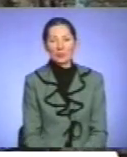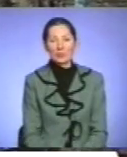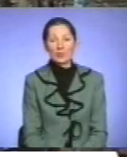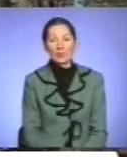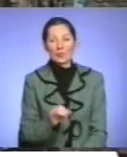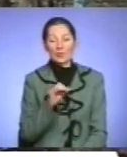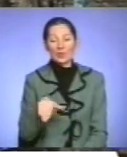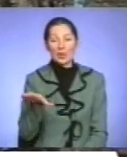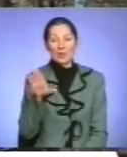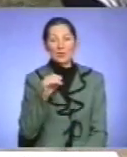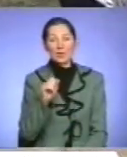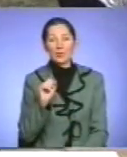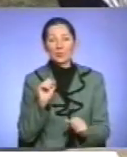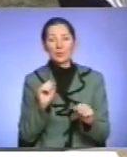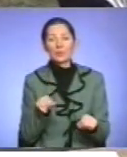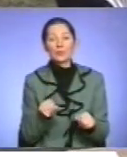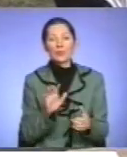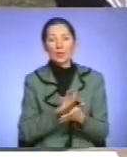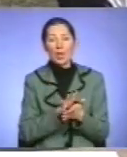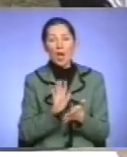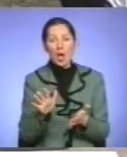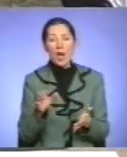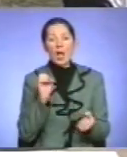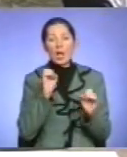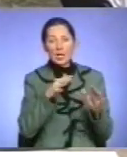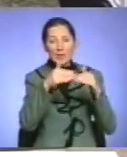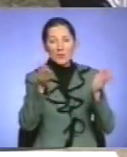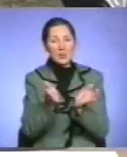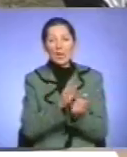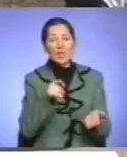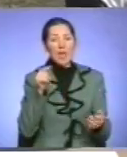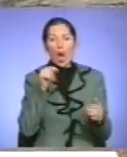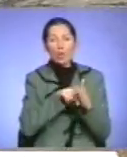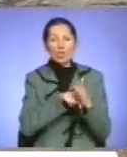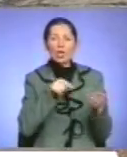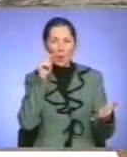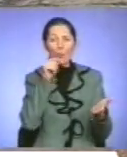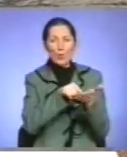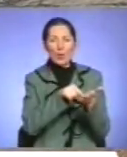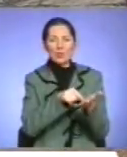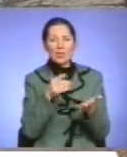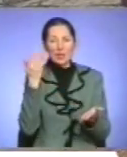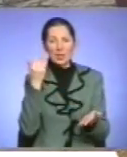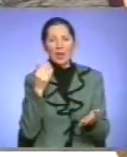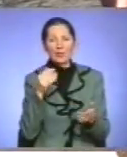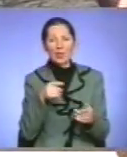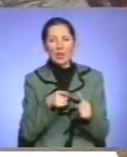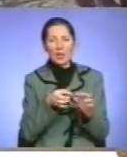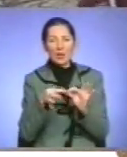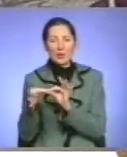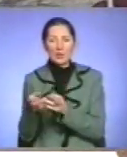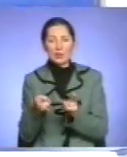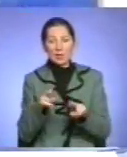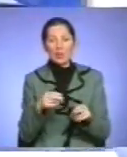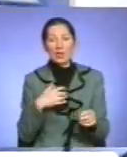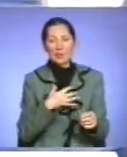і все може померти. Кидати у смітник не означає влучити. На жаль, давній вислів залишається актуальним і нині.